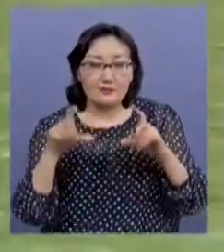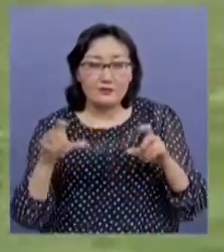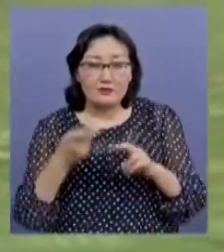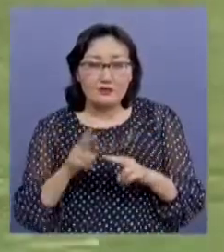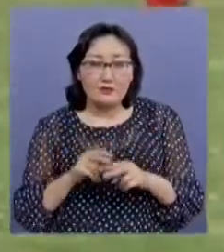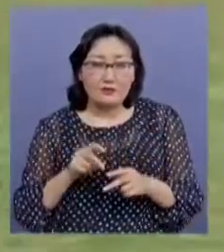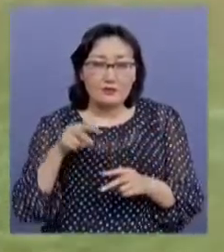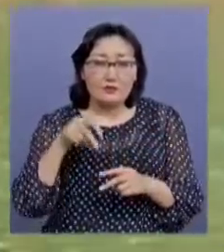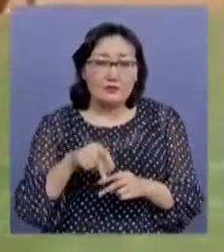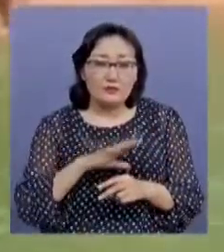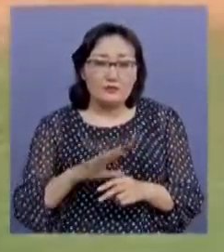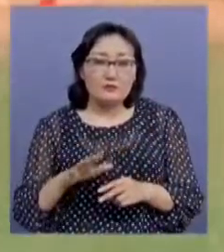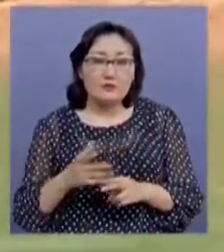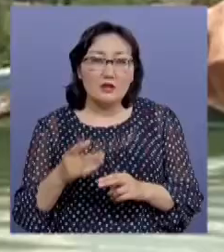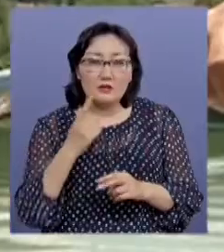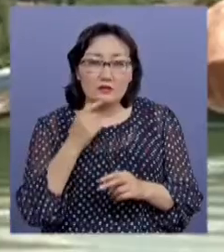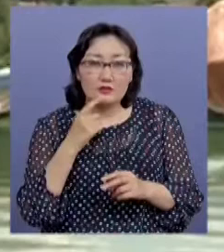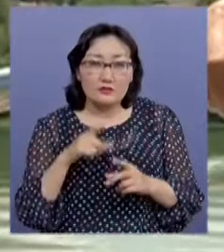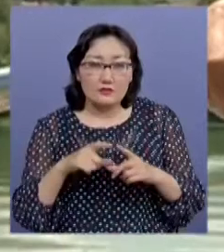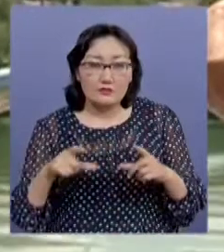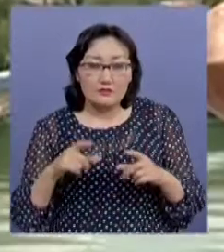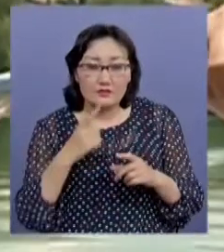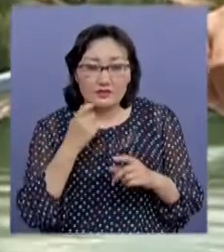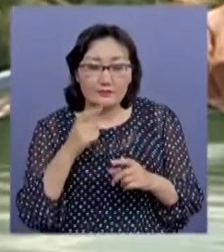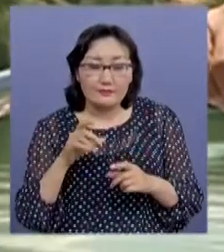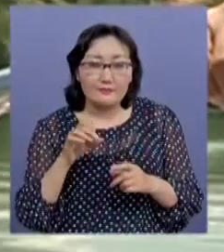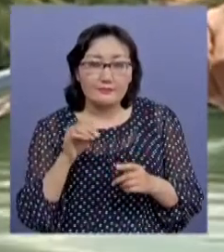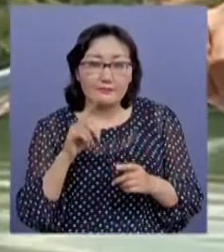асып түсуге болмайтын. Қызыл белгіден асқанда